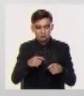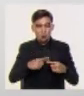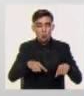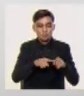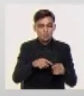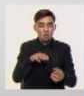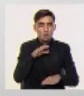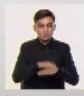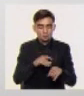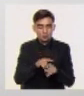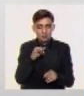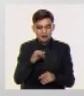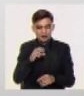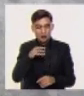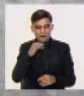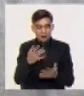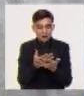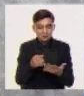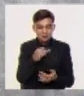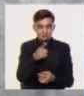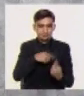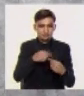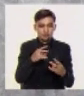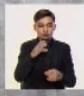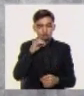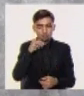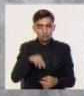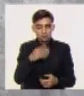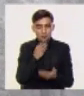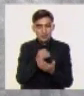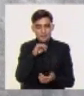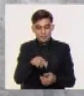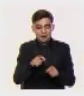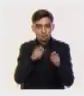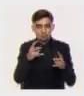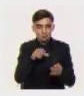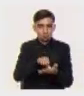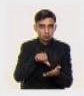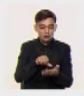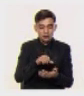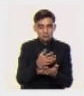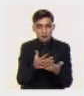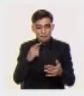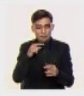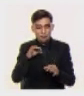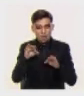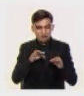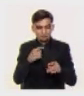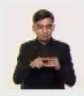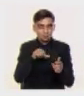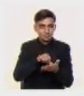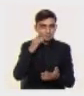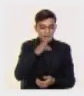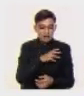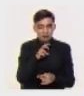непродовольственных товаров. Недавно предпринимателю срочно понадобилось открыть счет на свое ИП, чтобы успеть принять участие в новом проекте. Идти в отделение